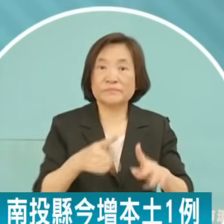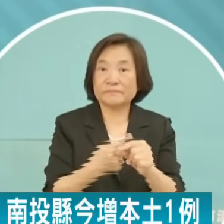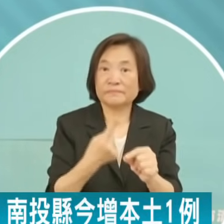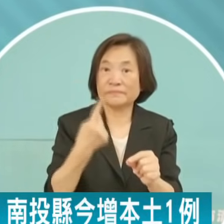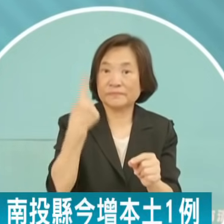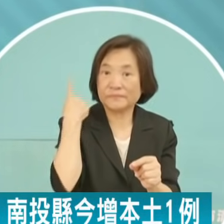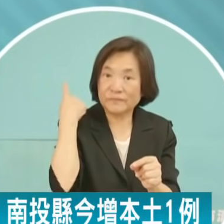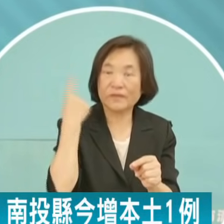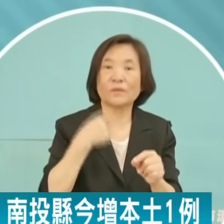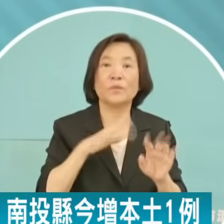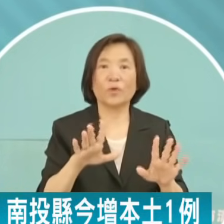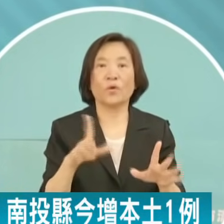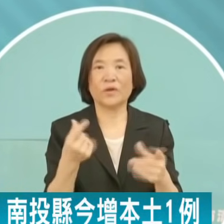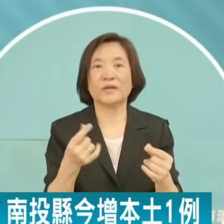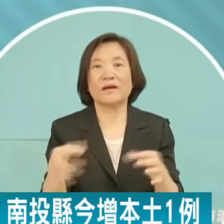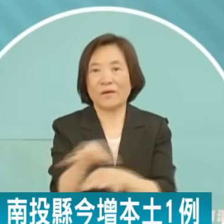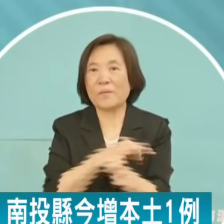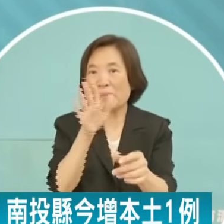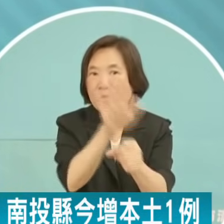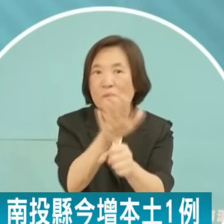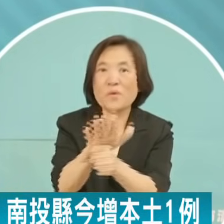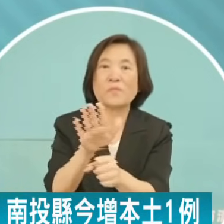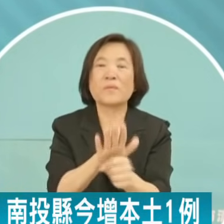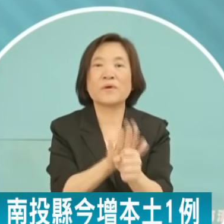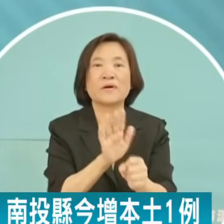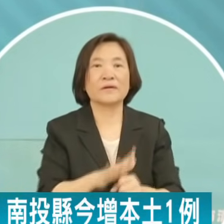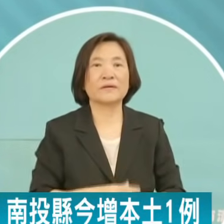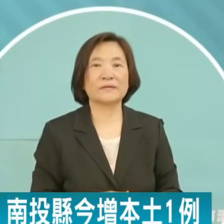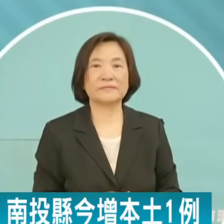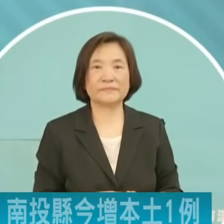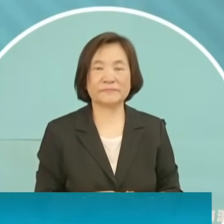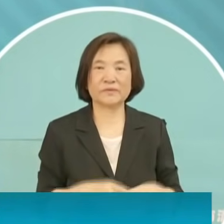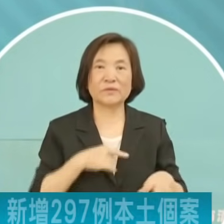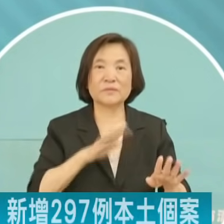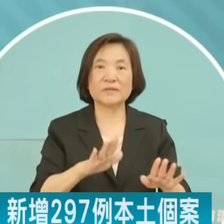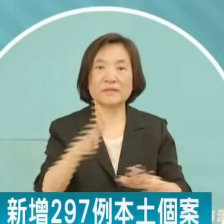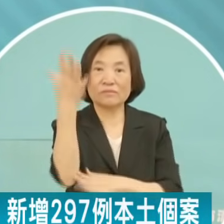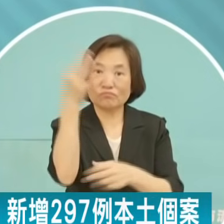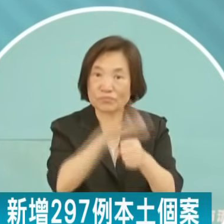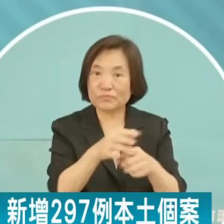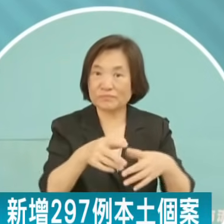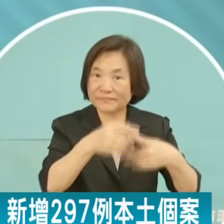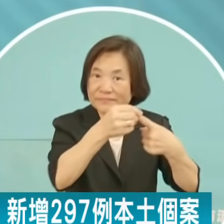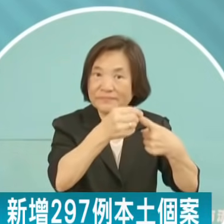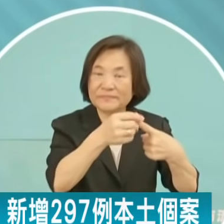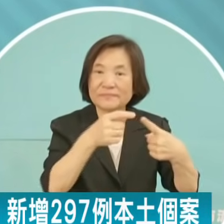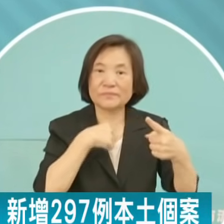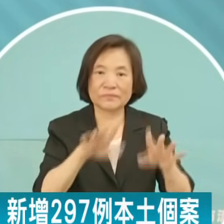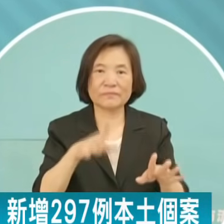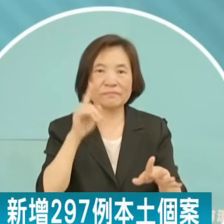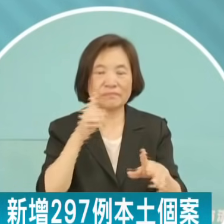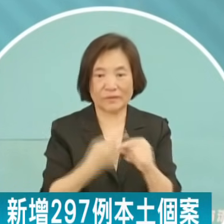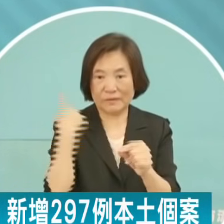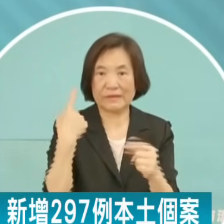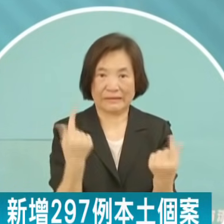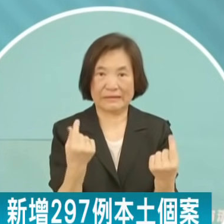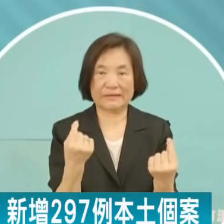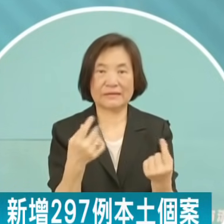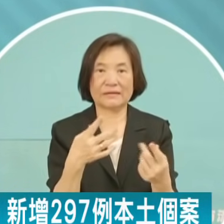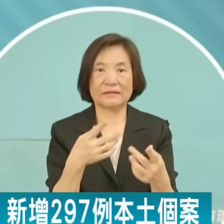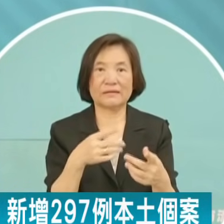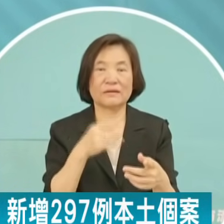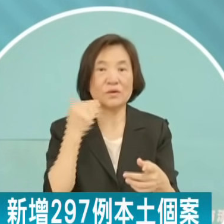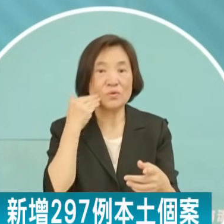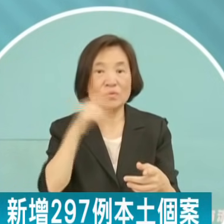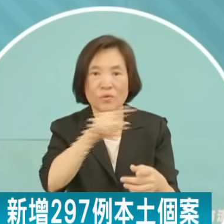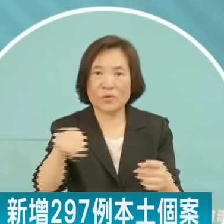年我们也有这种纾困计划，你知道吗？所以原则上我们这个纾困计划第一步，我们现在比照去年那个减租减